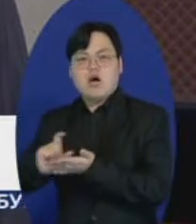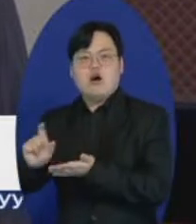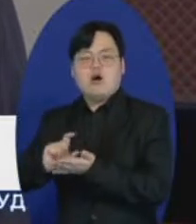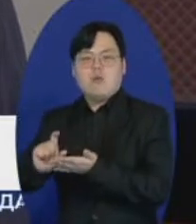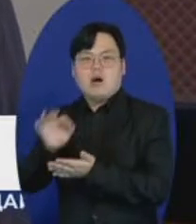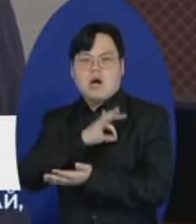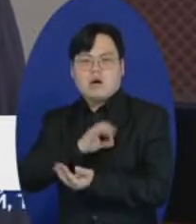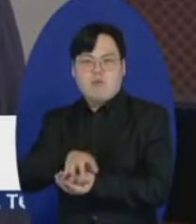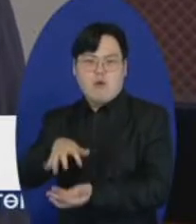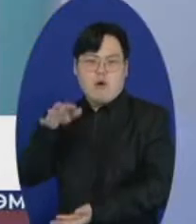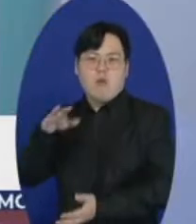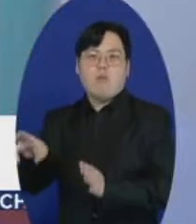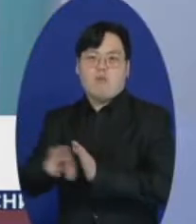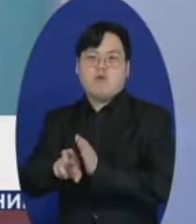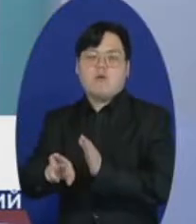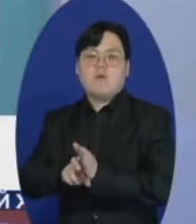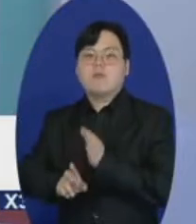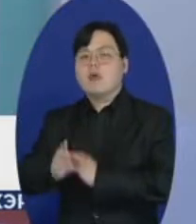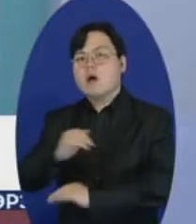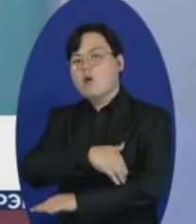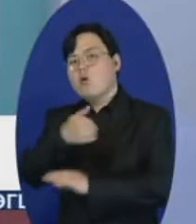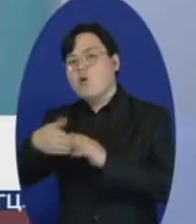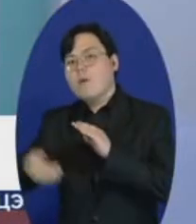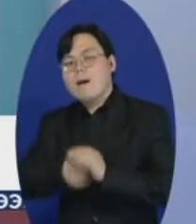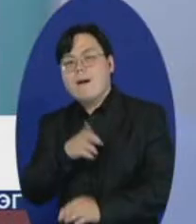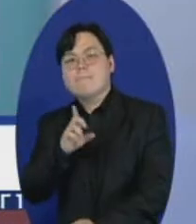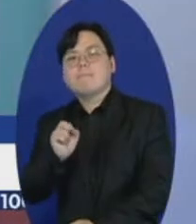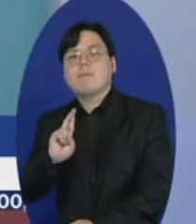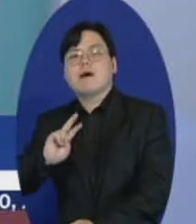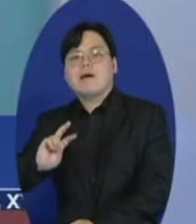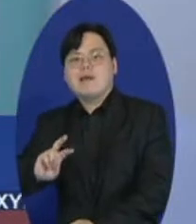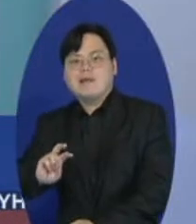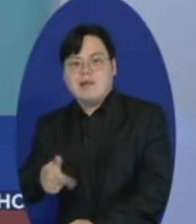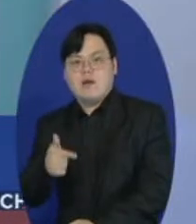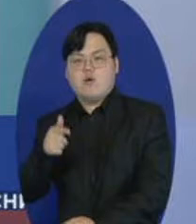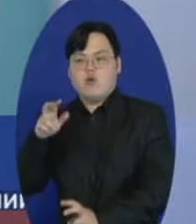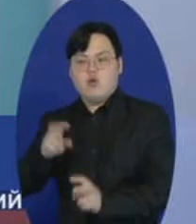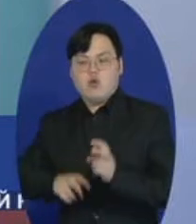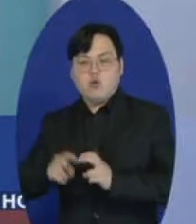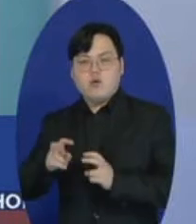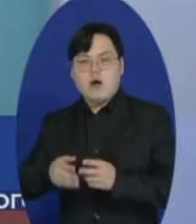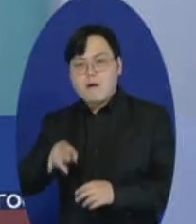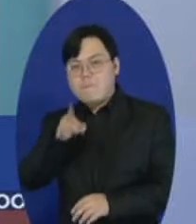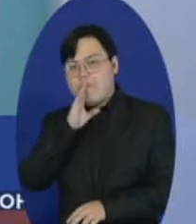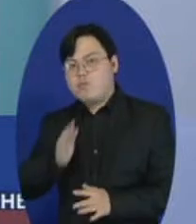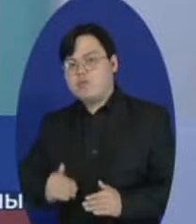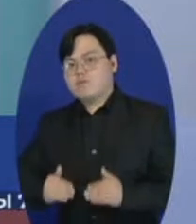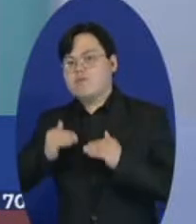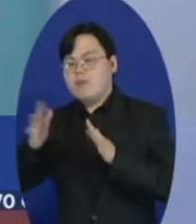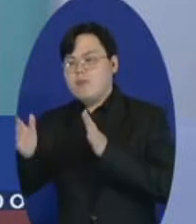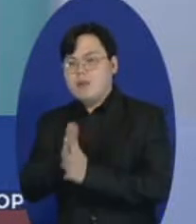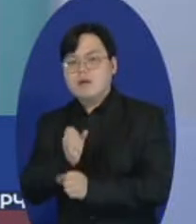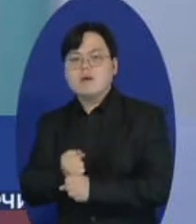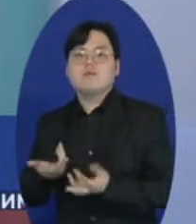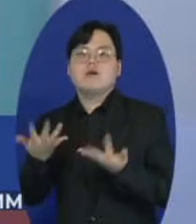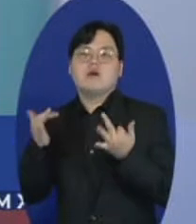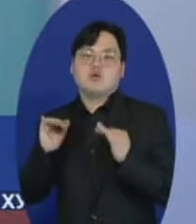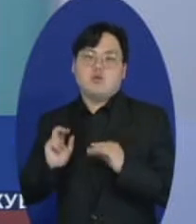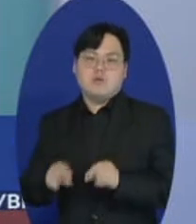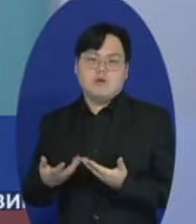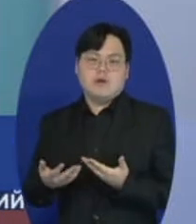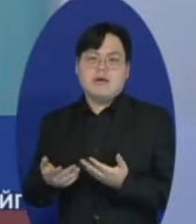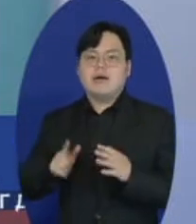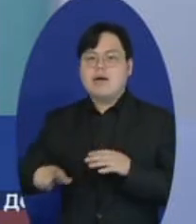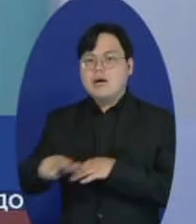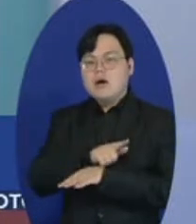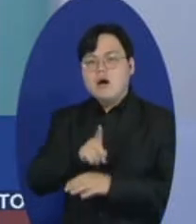экспортын орлогыг олох боломж байна гэдгийг хэлээд байгаа. Энэ уулуурхан баялагуудын боловсруулах үйлдвэрлэлийг хөгжүүлэхэд хамтарч ажиллаж болж байна. За